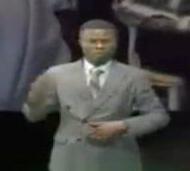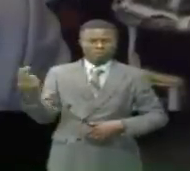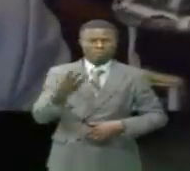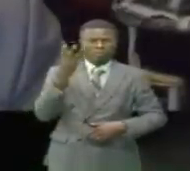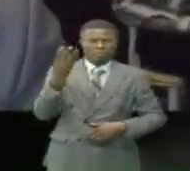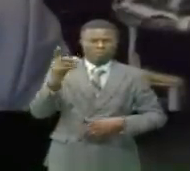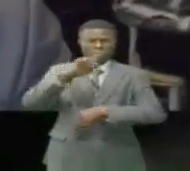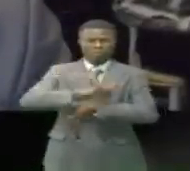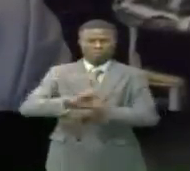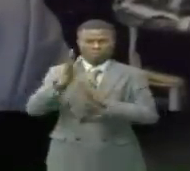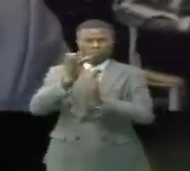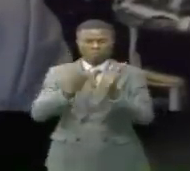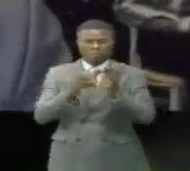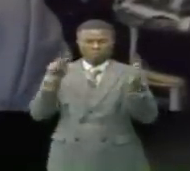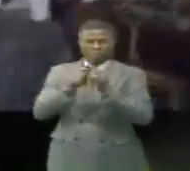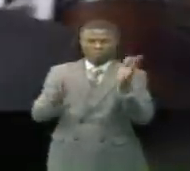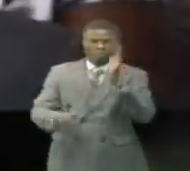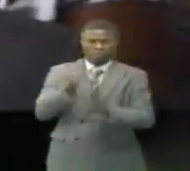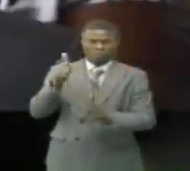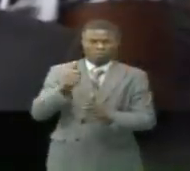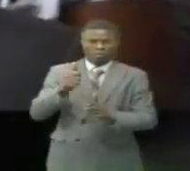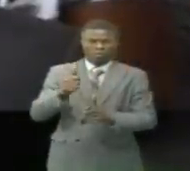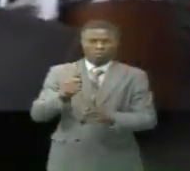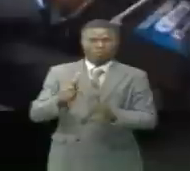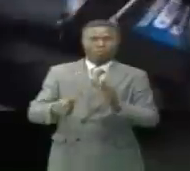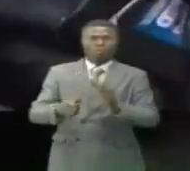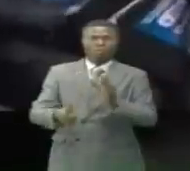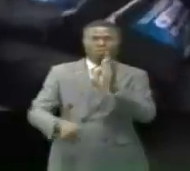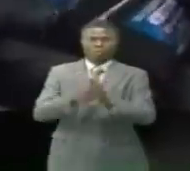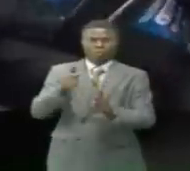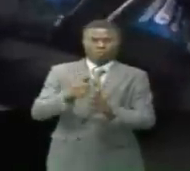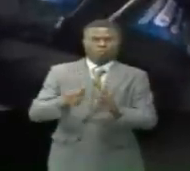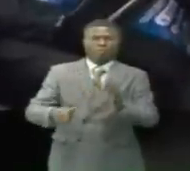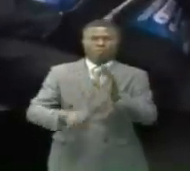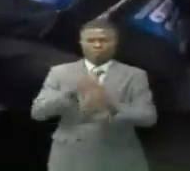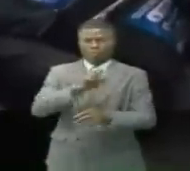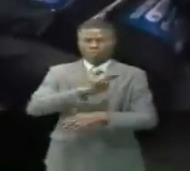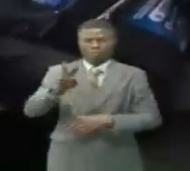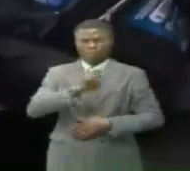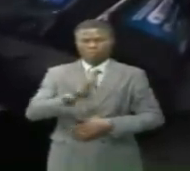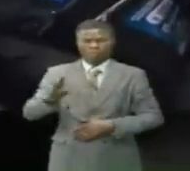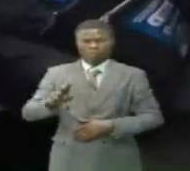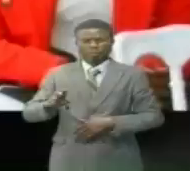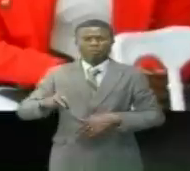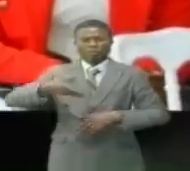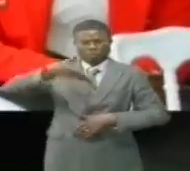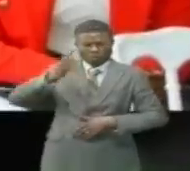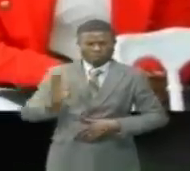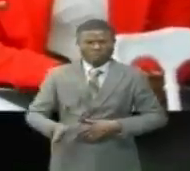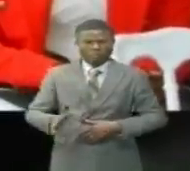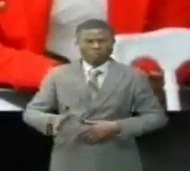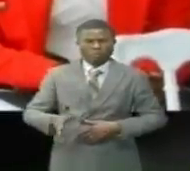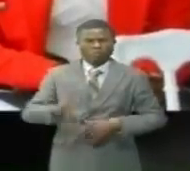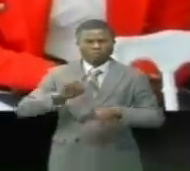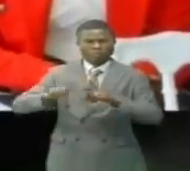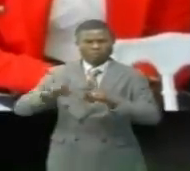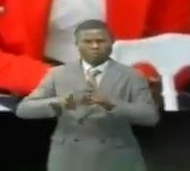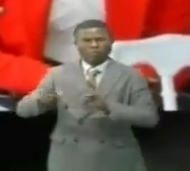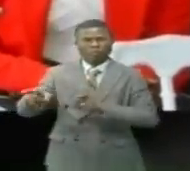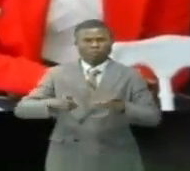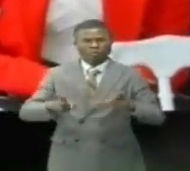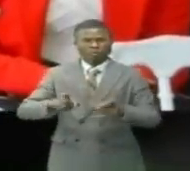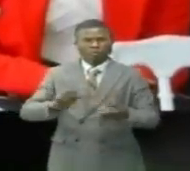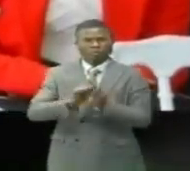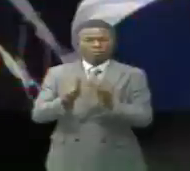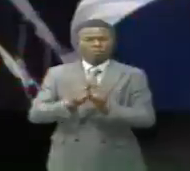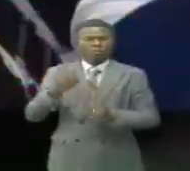4 jours, soit du 7 au 11 novembre 2022, les experts et prestataires spécialistes dans différentes filières du secteur